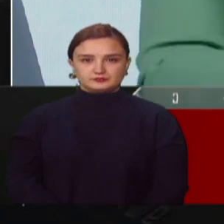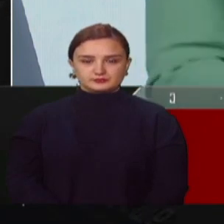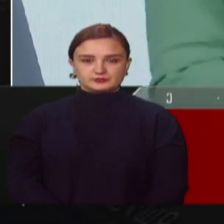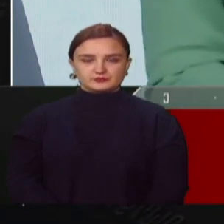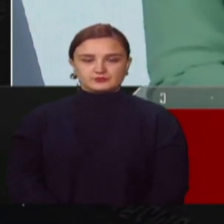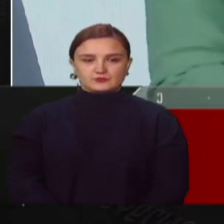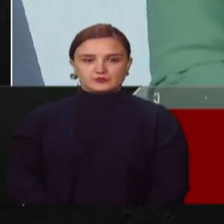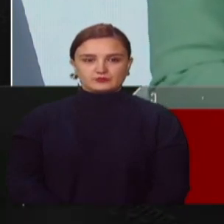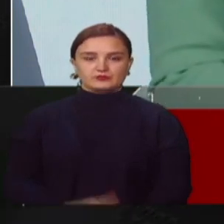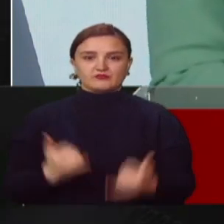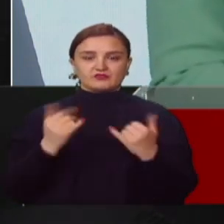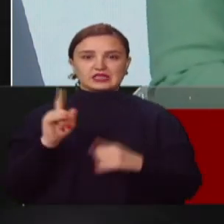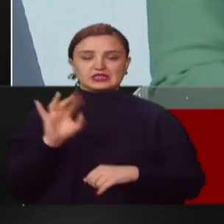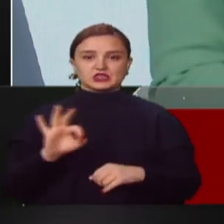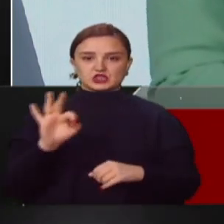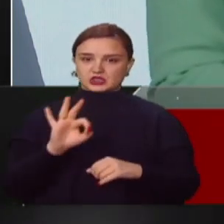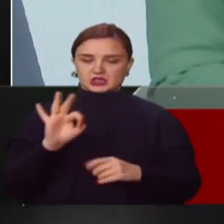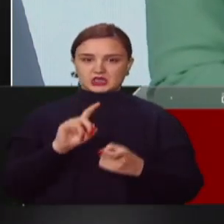კითხვა შეიძლება, რა შეიძლება.